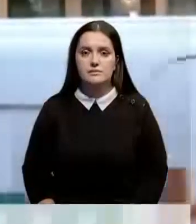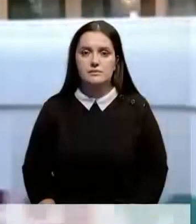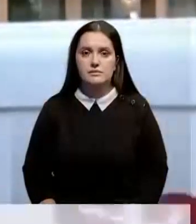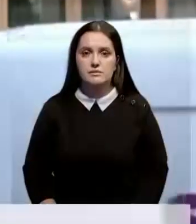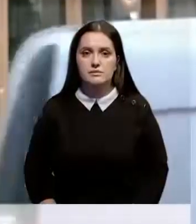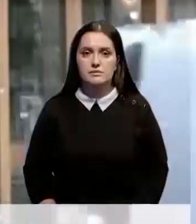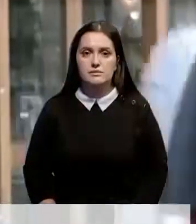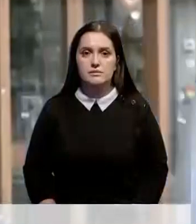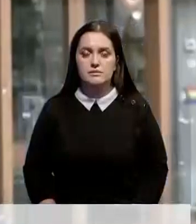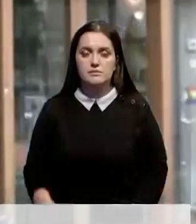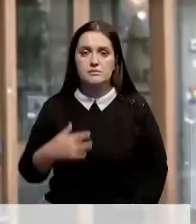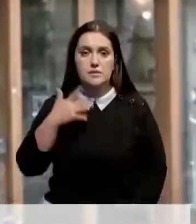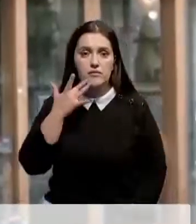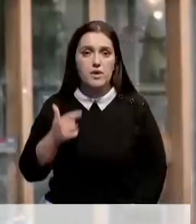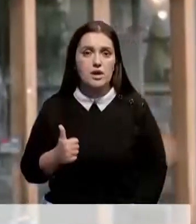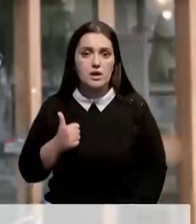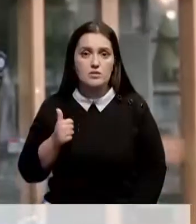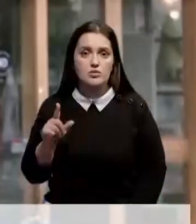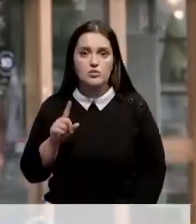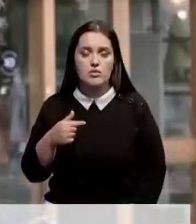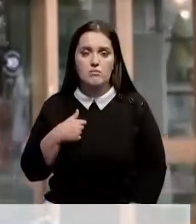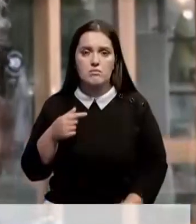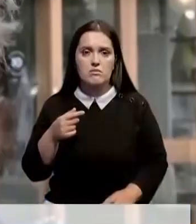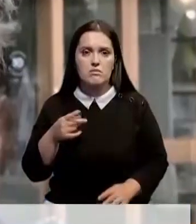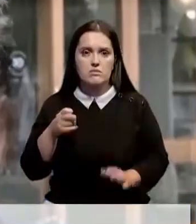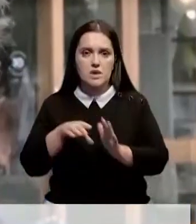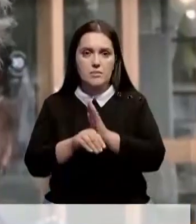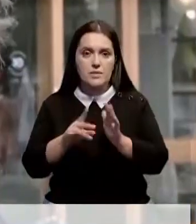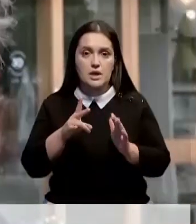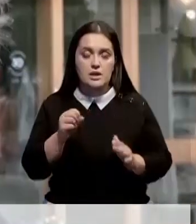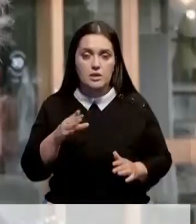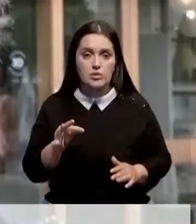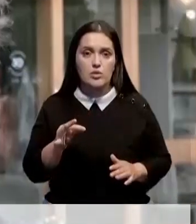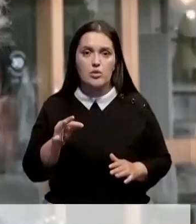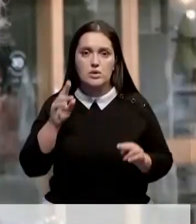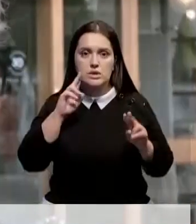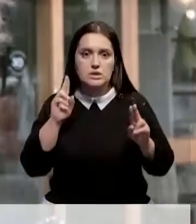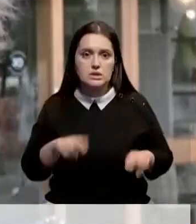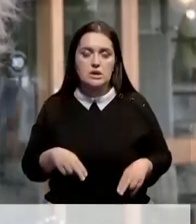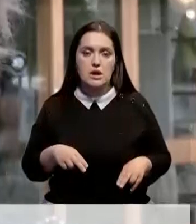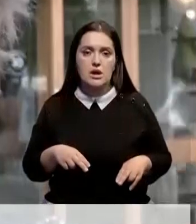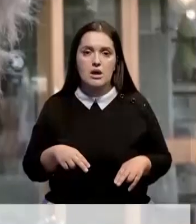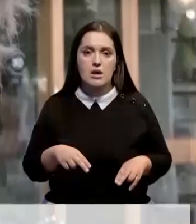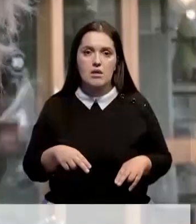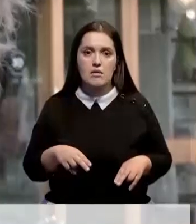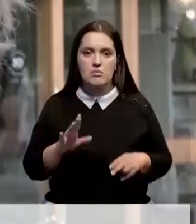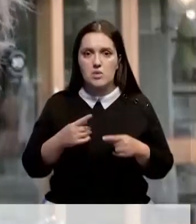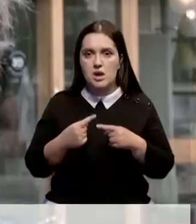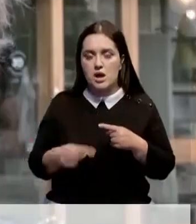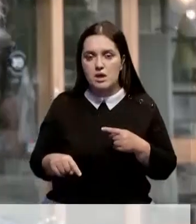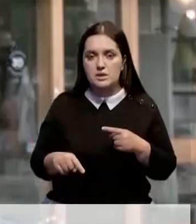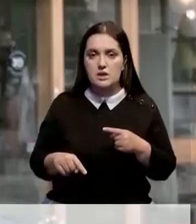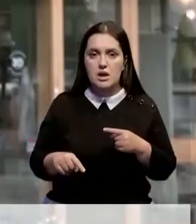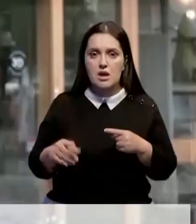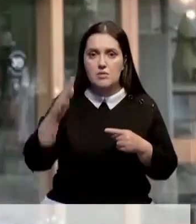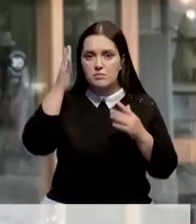Как швед, я всегда гордился тем, что нахожусь в политически нейтральной стране. Но с другой стороны, не знаю, насколько будет заметна разница. И теперь все